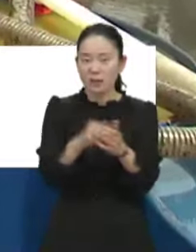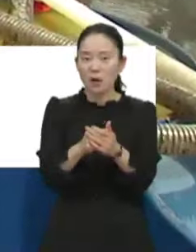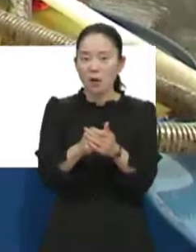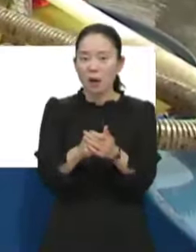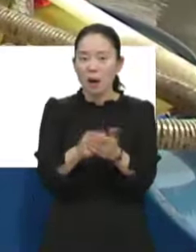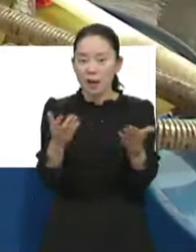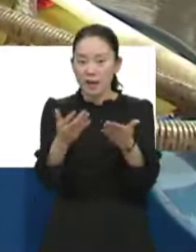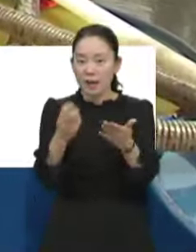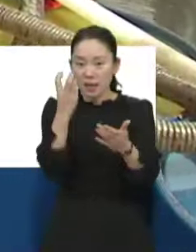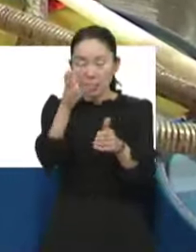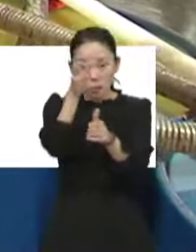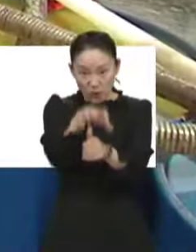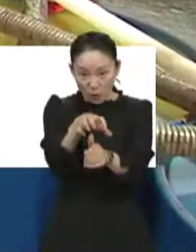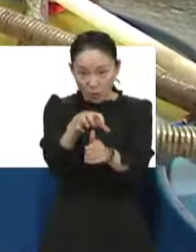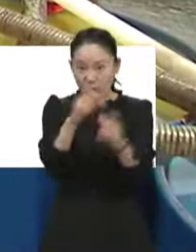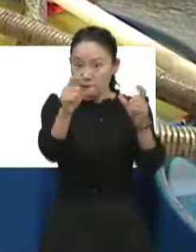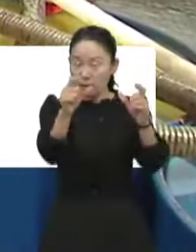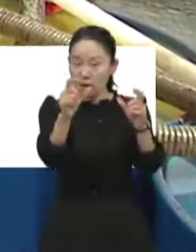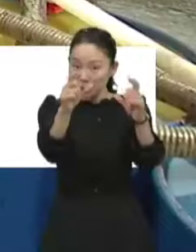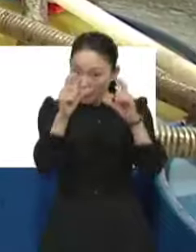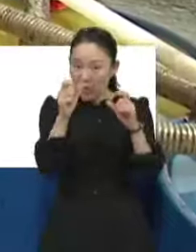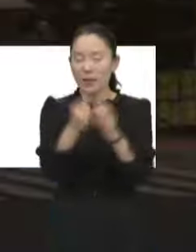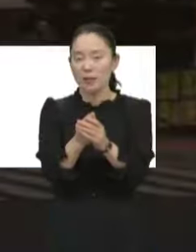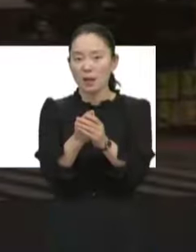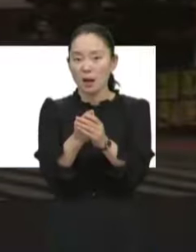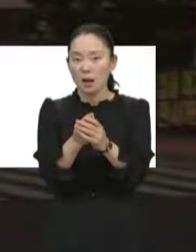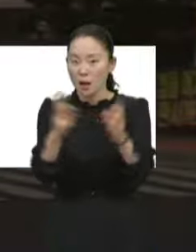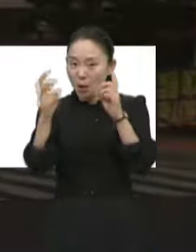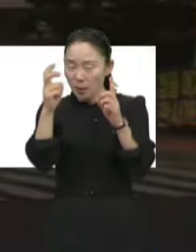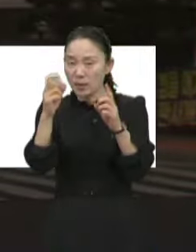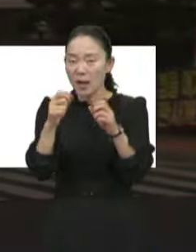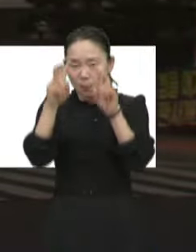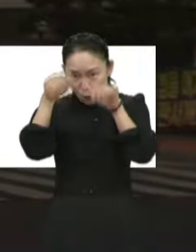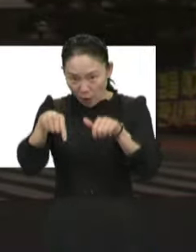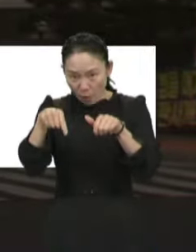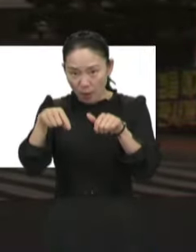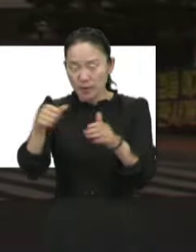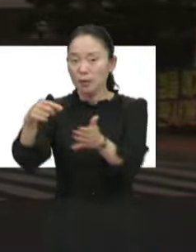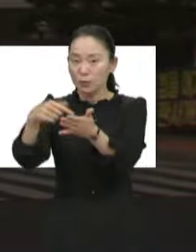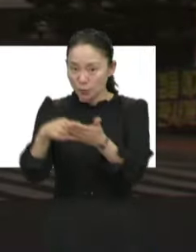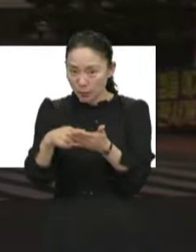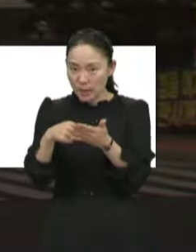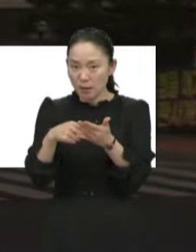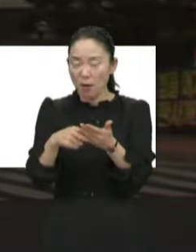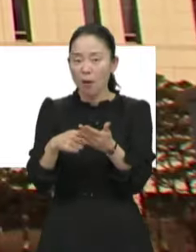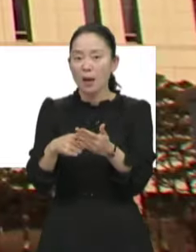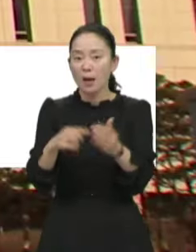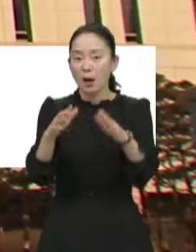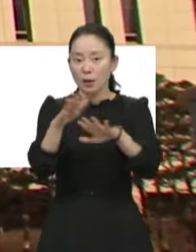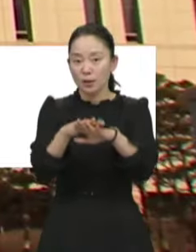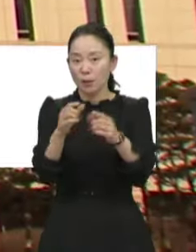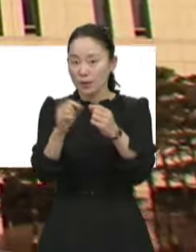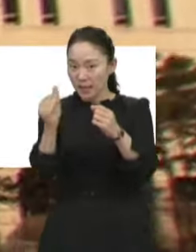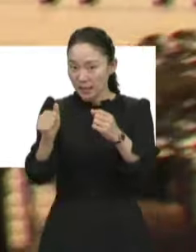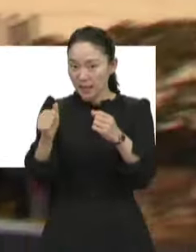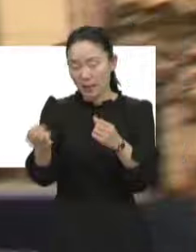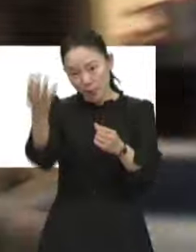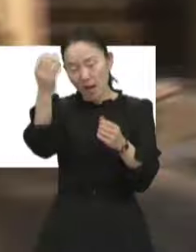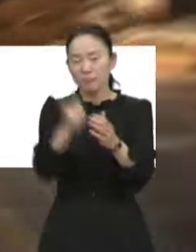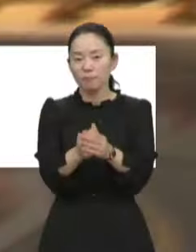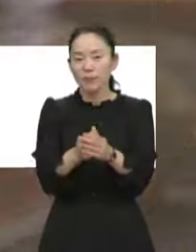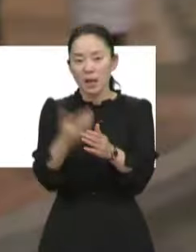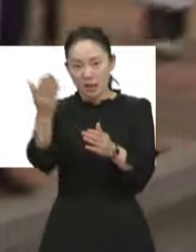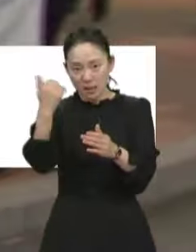정직 3개월의 처분을 받자 회사를 상대로 낸 무효 확인 소송에서 원고인 조 씨의 손을 들어줬습니다. 앞서 1,